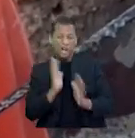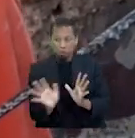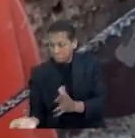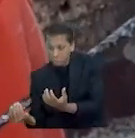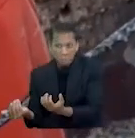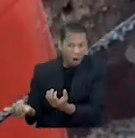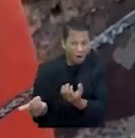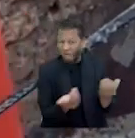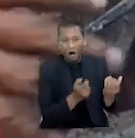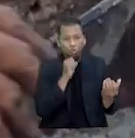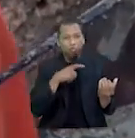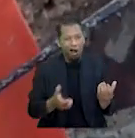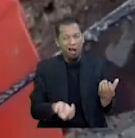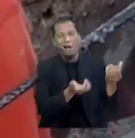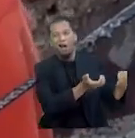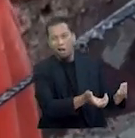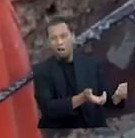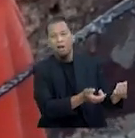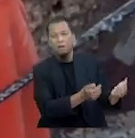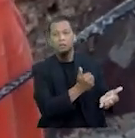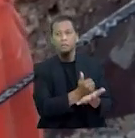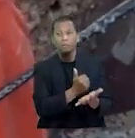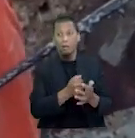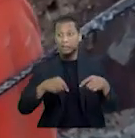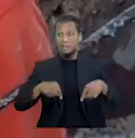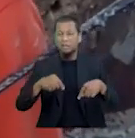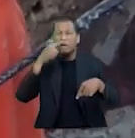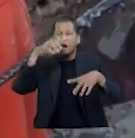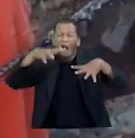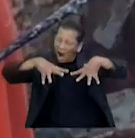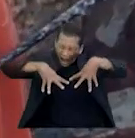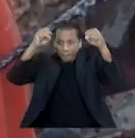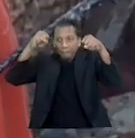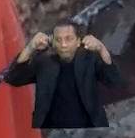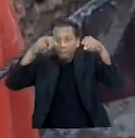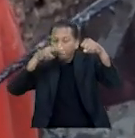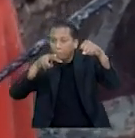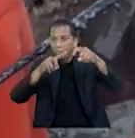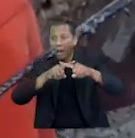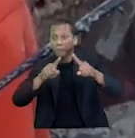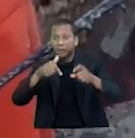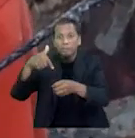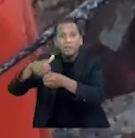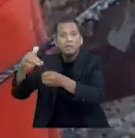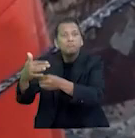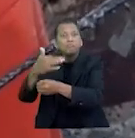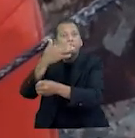ya? Iya, sebelum masih kabut, terus ini udah gelap, nggak kelihatan apa-apa di jalanan. Bau bensin gitu pun kabutnya kan. Jadi nyesek tuh orang tua